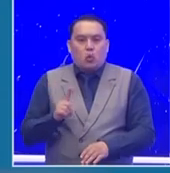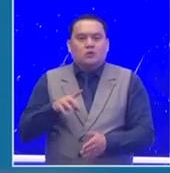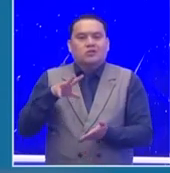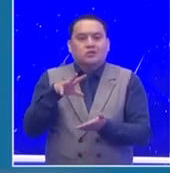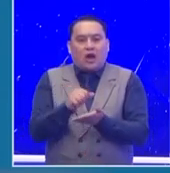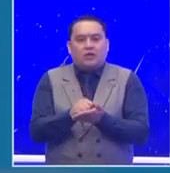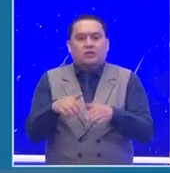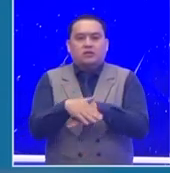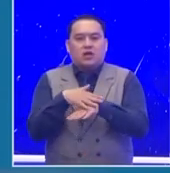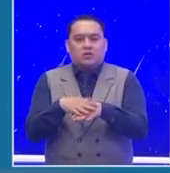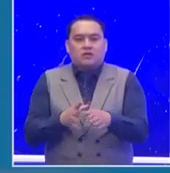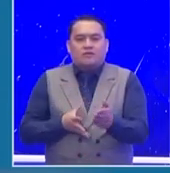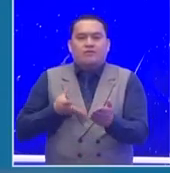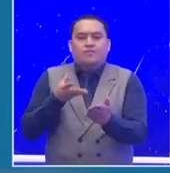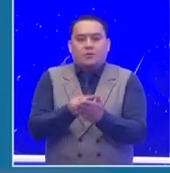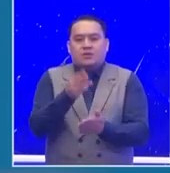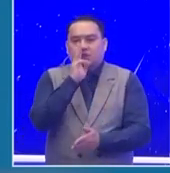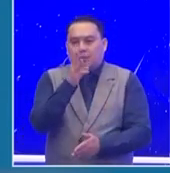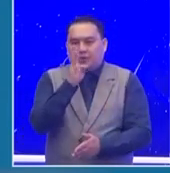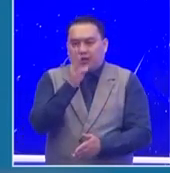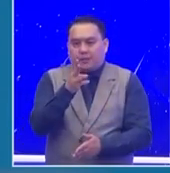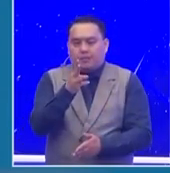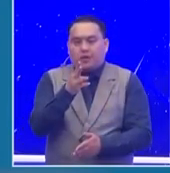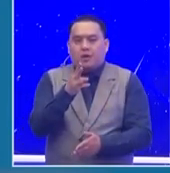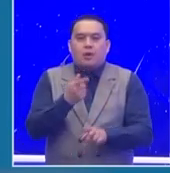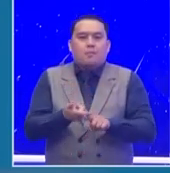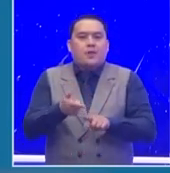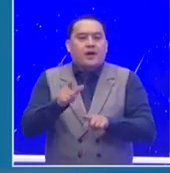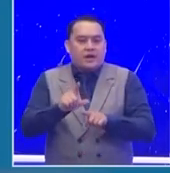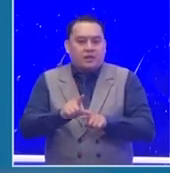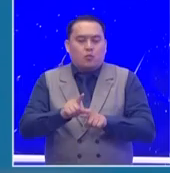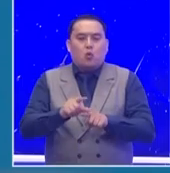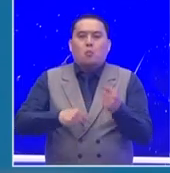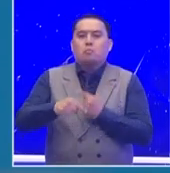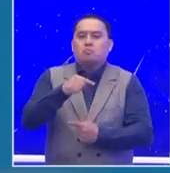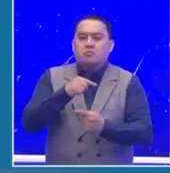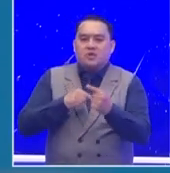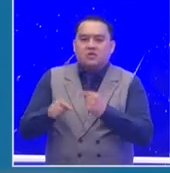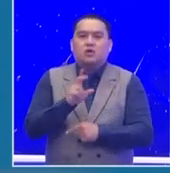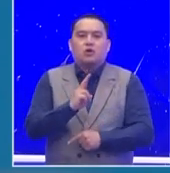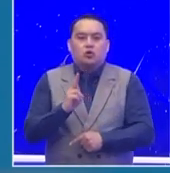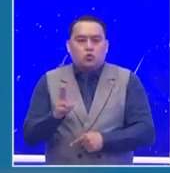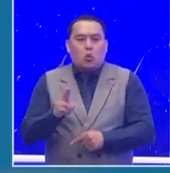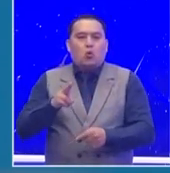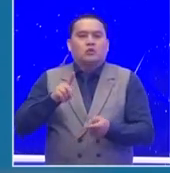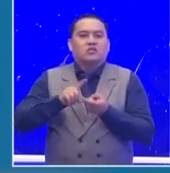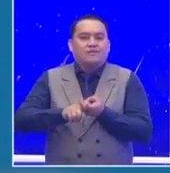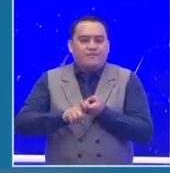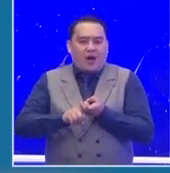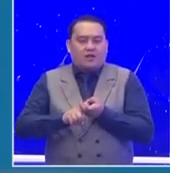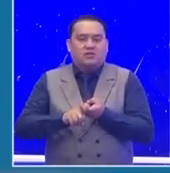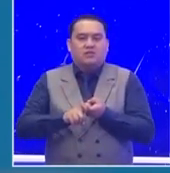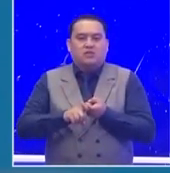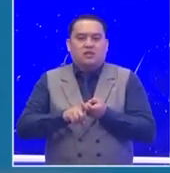занятости и выплаты зарплат. Поэтому для субъектов малого и среднего бизнеса в наиболее пострадавших